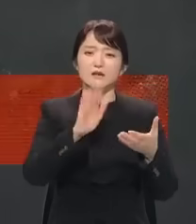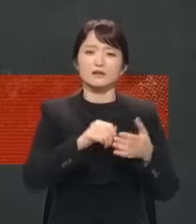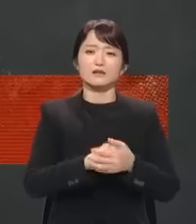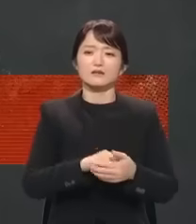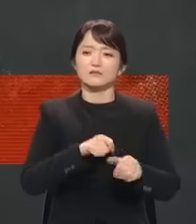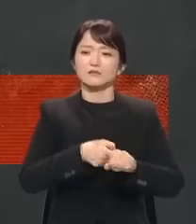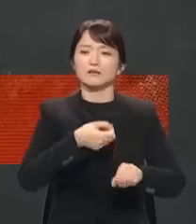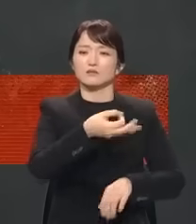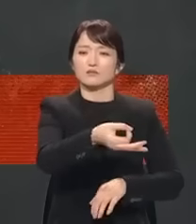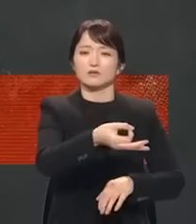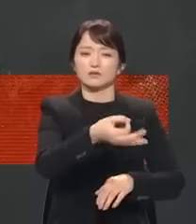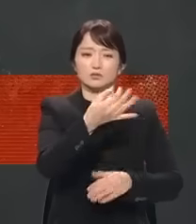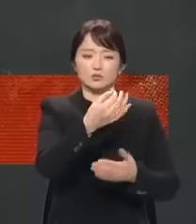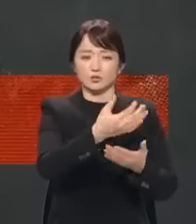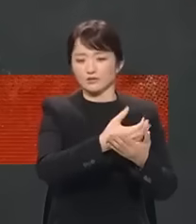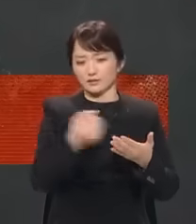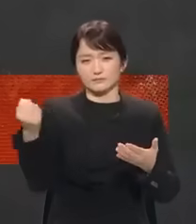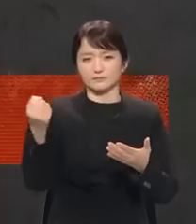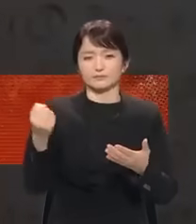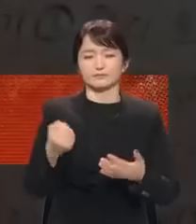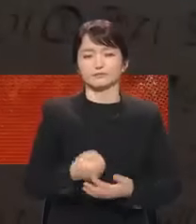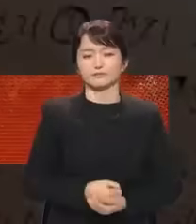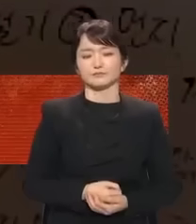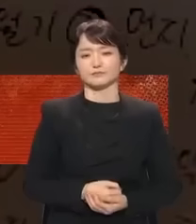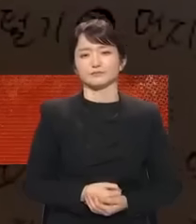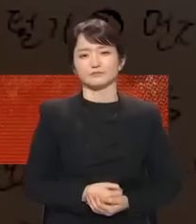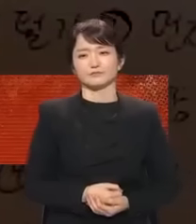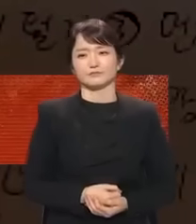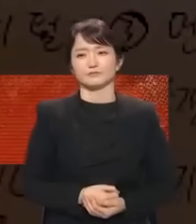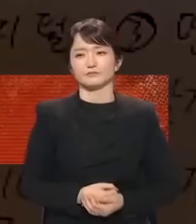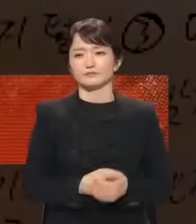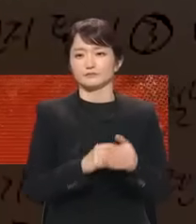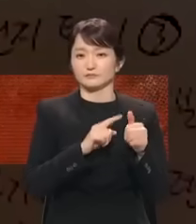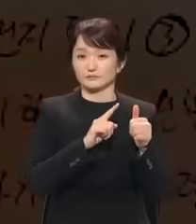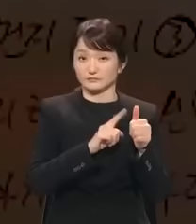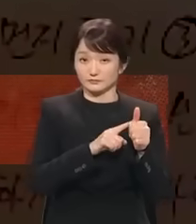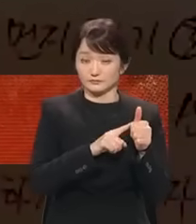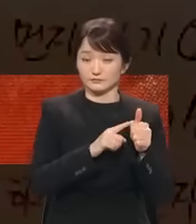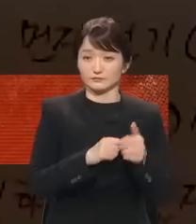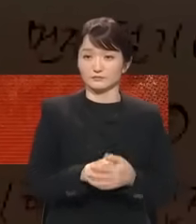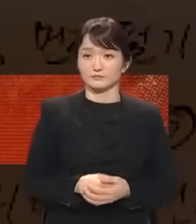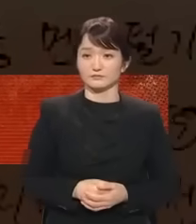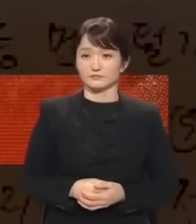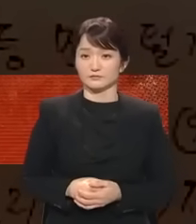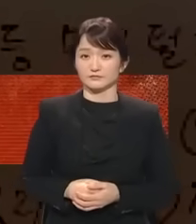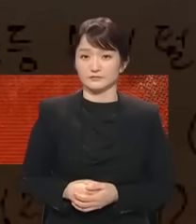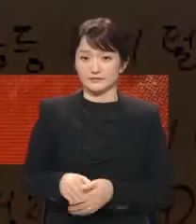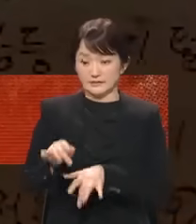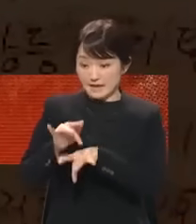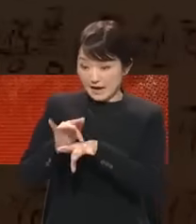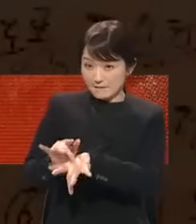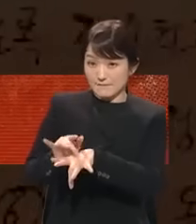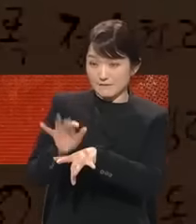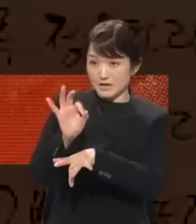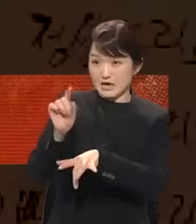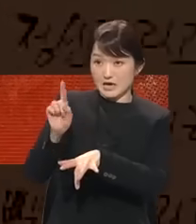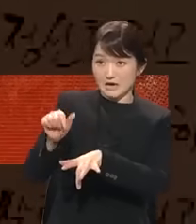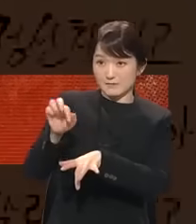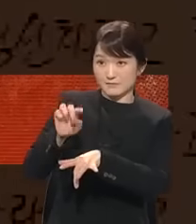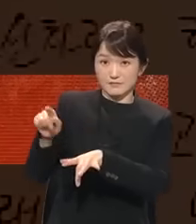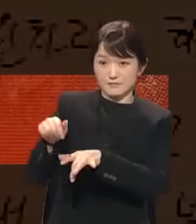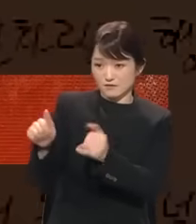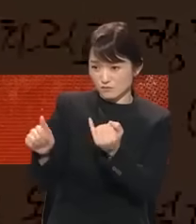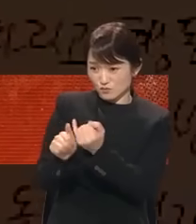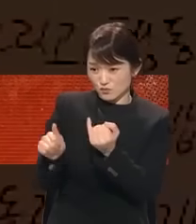벌금을 매겨서 또 돈을 뺏었다 거예요 자 피해자 남성은 피해 남성은이 악마 부부들 소나기에서 지옥 같은